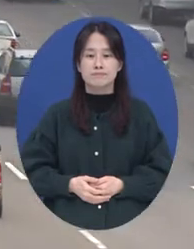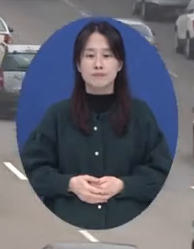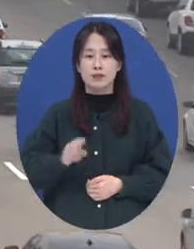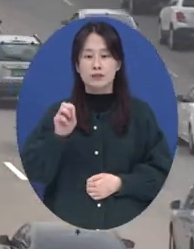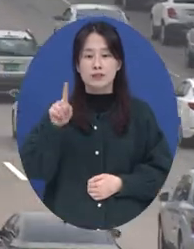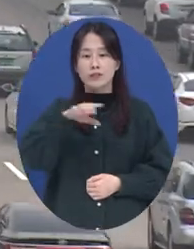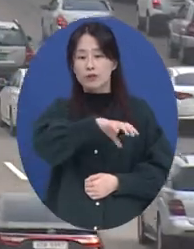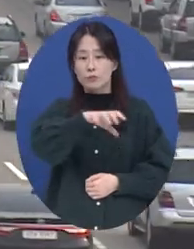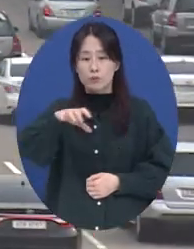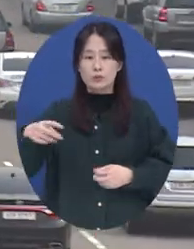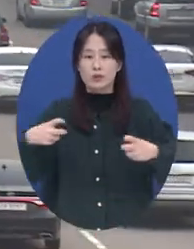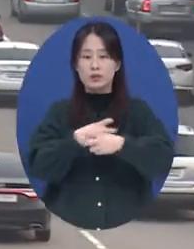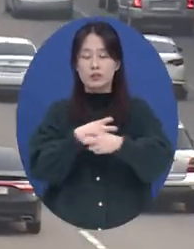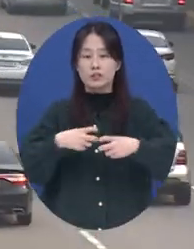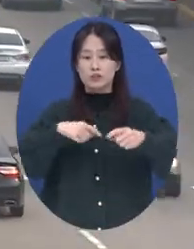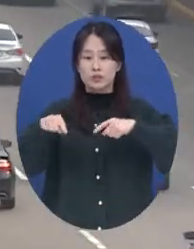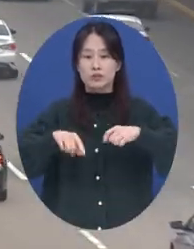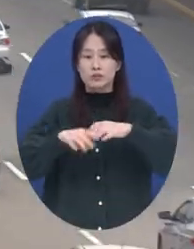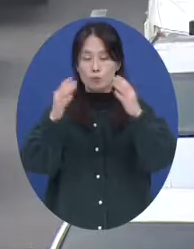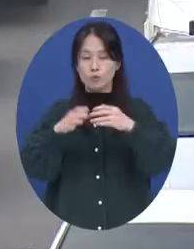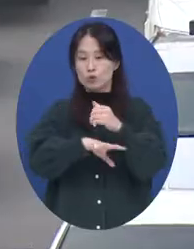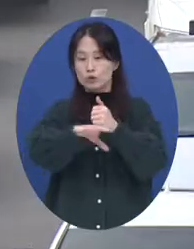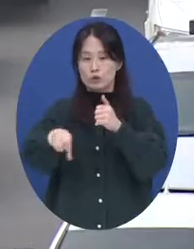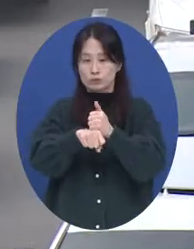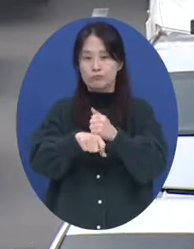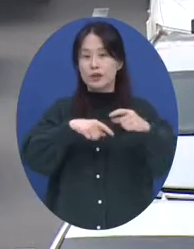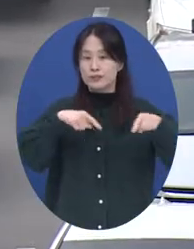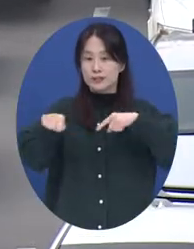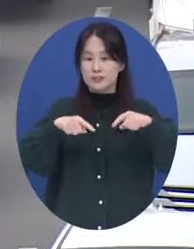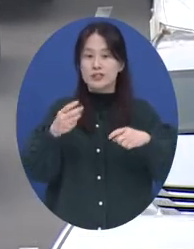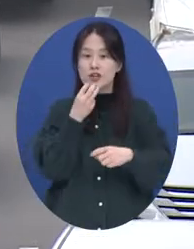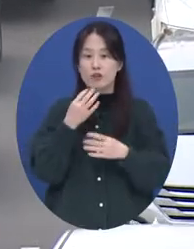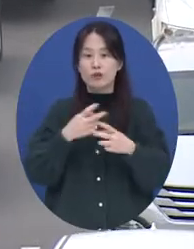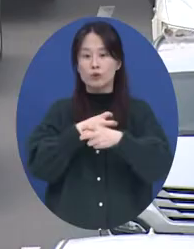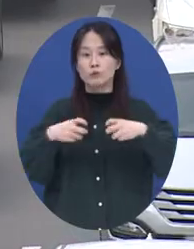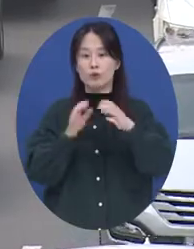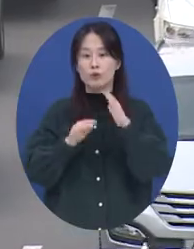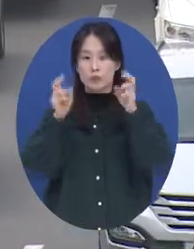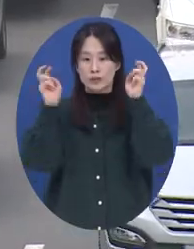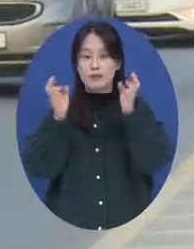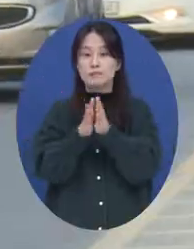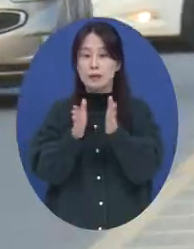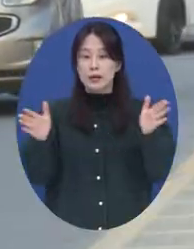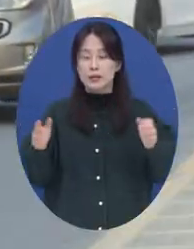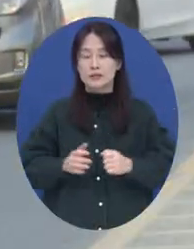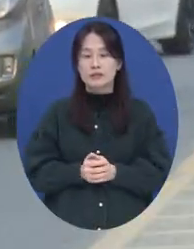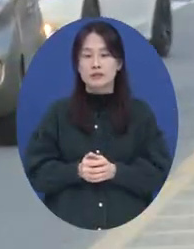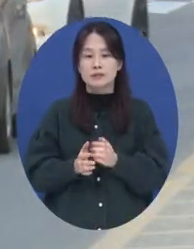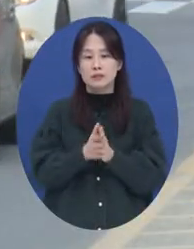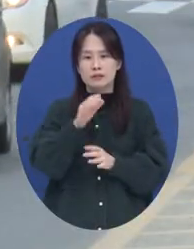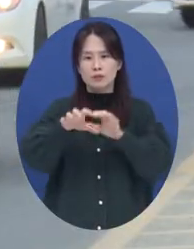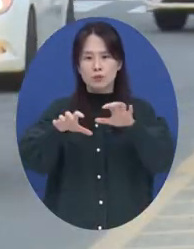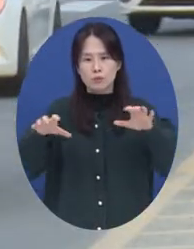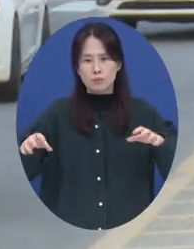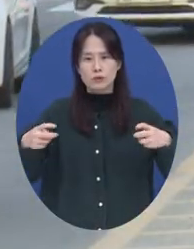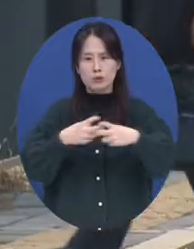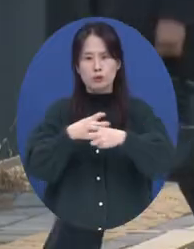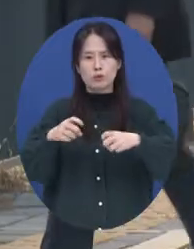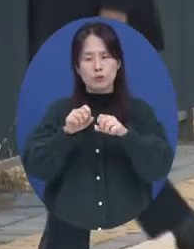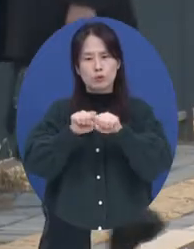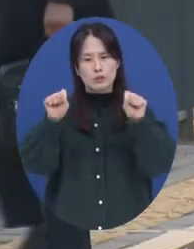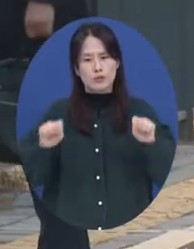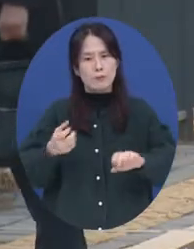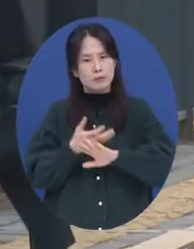31개 시군의 대중 교통 정책을 총괄하는 경기 교통 공사 가 출범했습니다 치구 마다 다른 대중교통 체계를